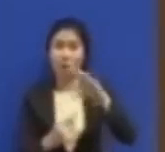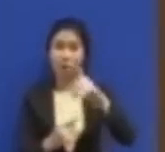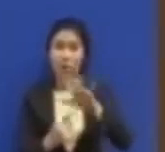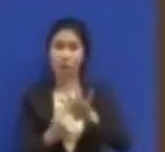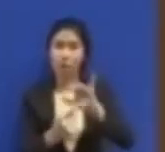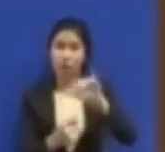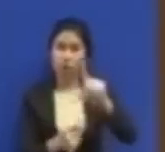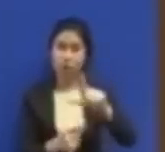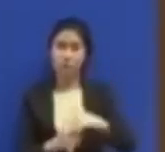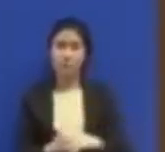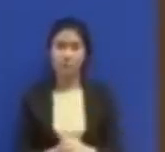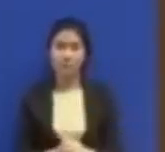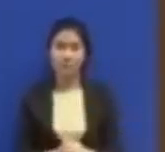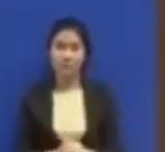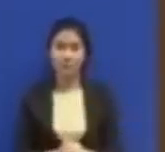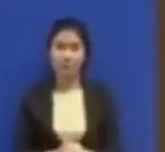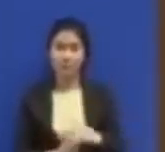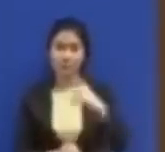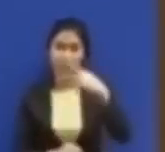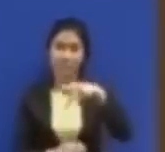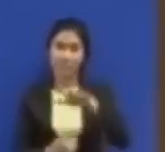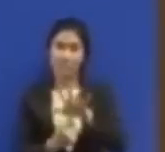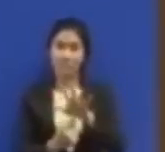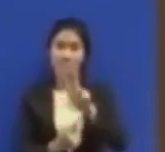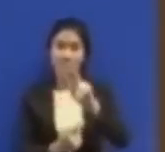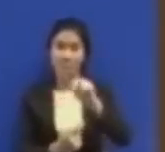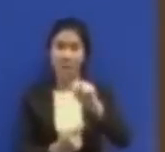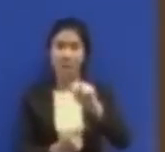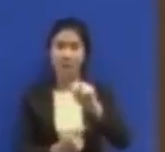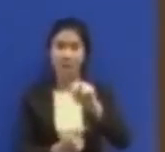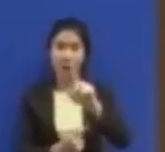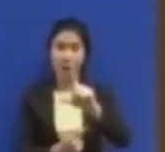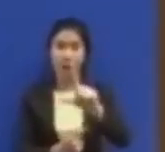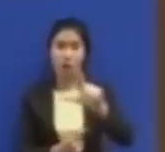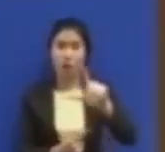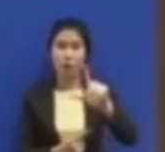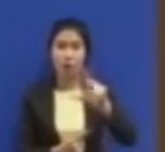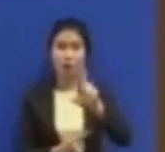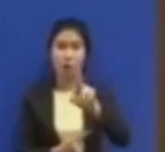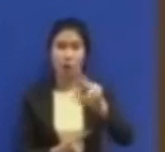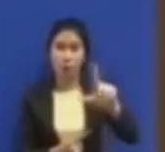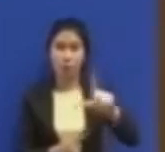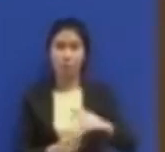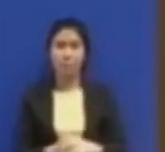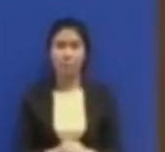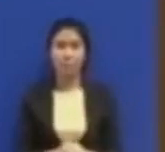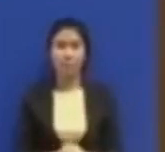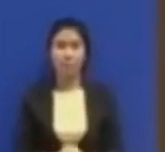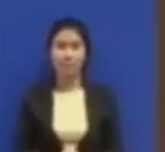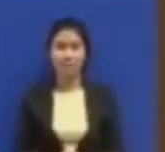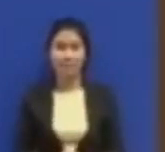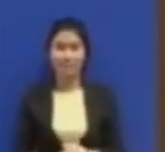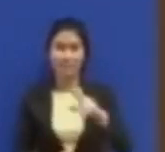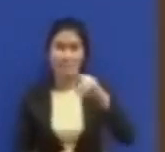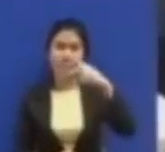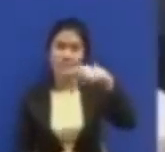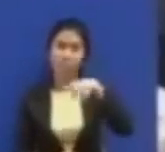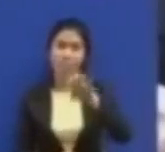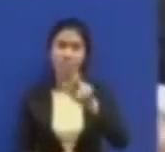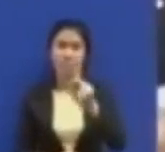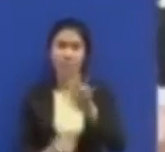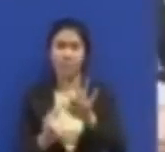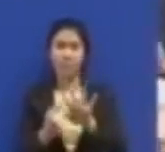123พลเอกพันลบตะมิสานนท์123นางพิกุลแก้วไก